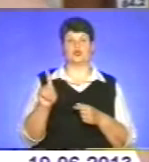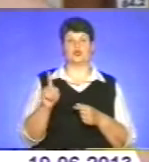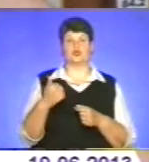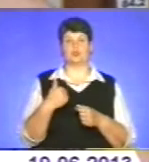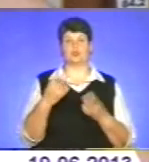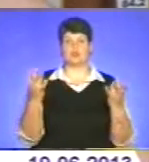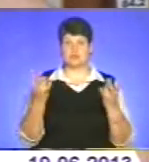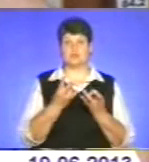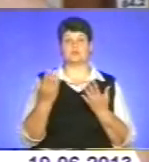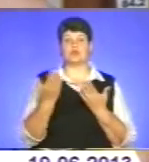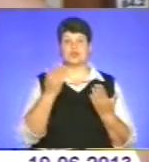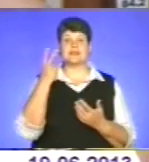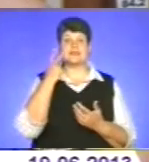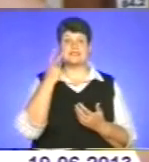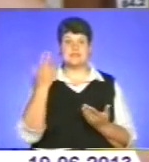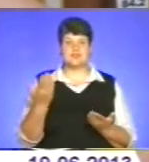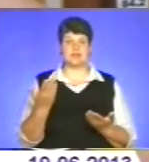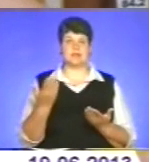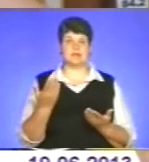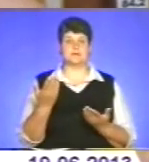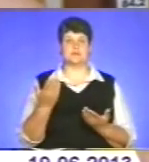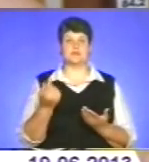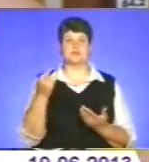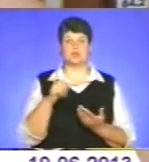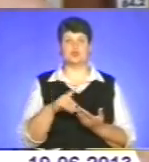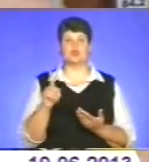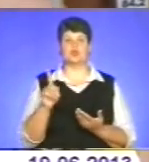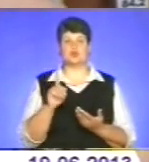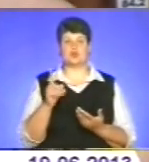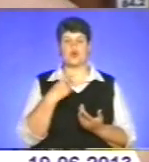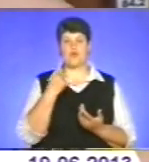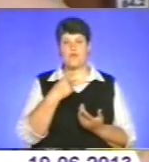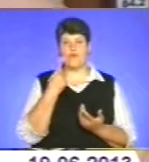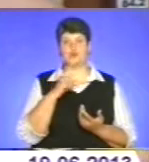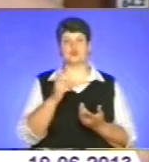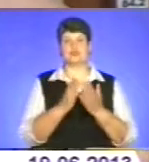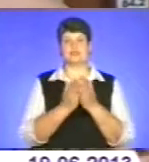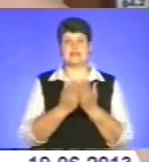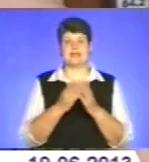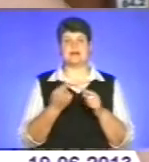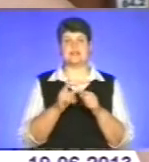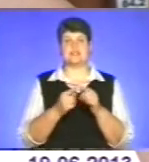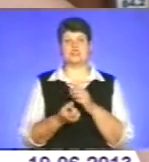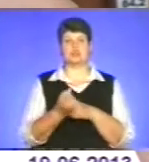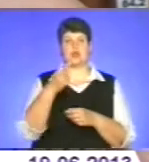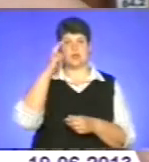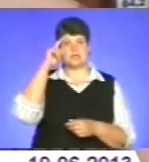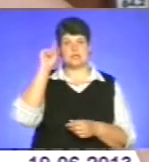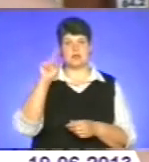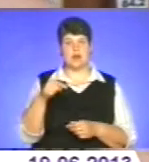потрібно читати завжди, тому що говориться, що книга – це джерело знань.